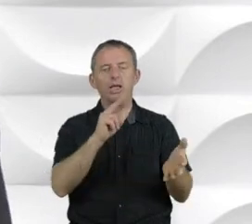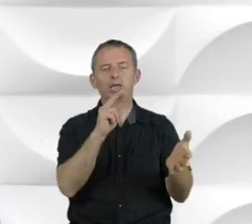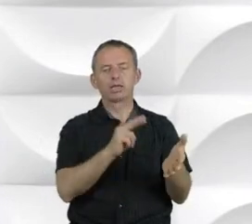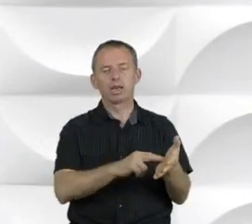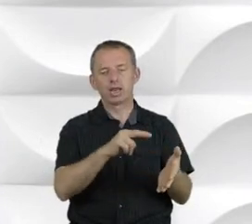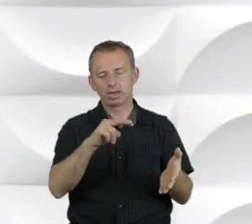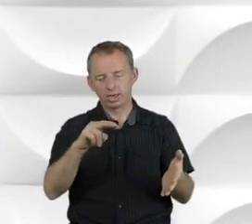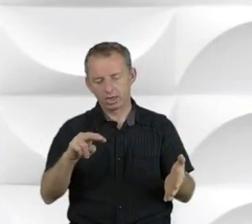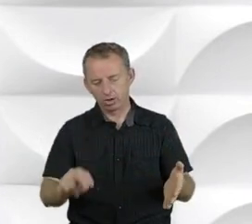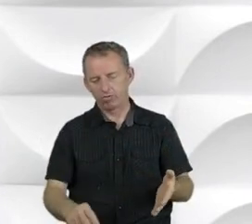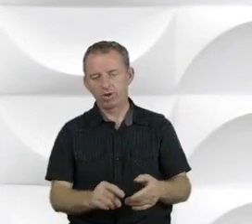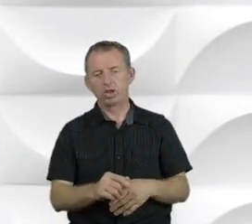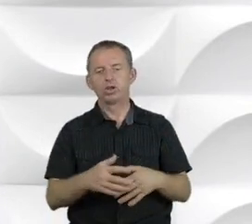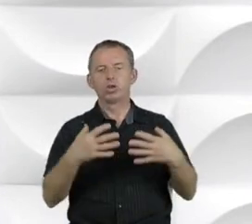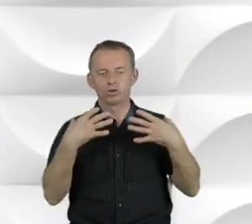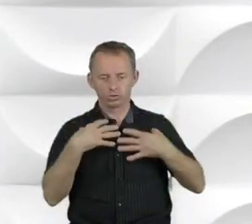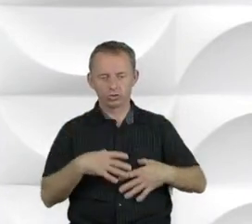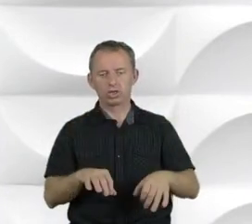zrezygnowali